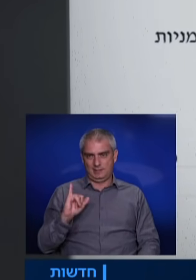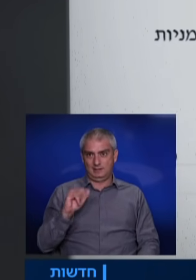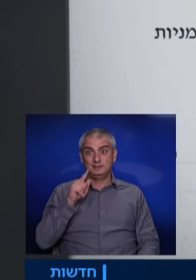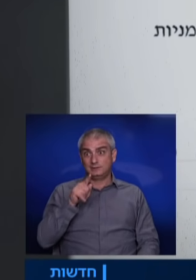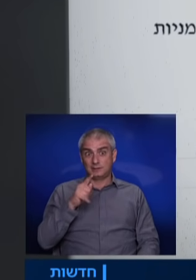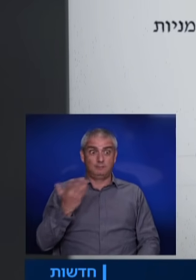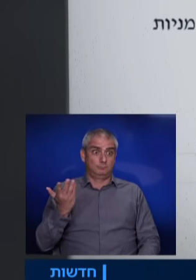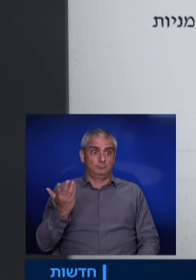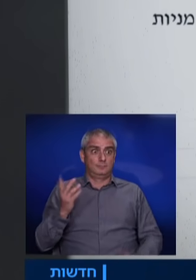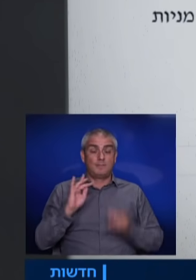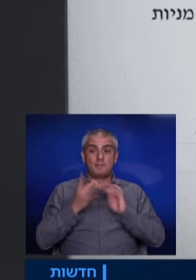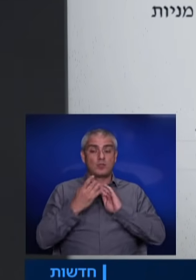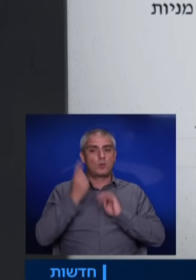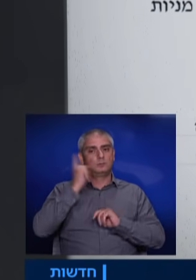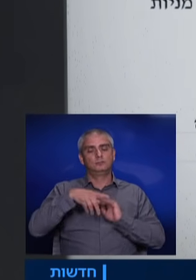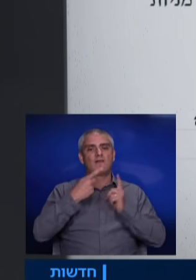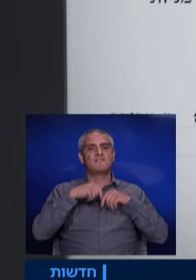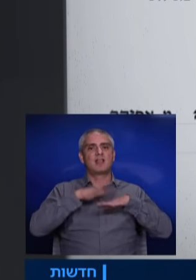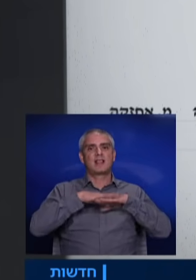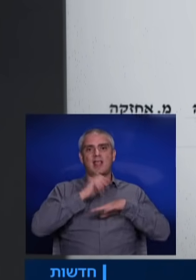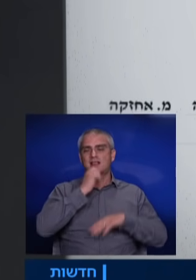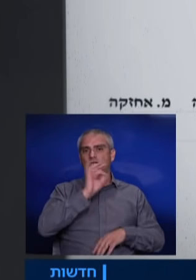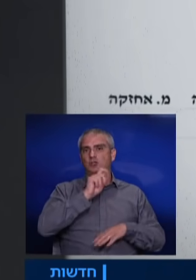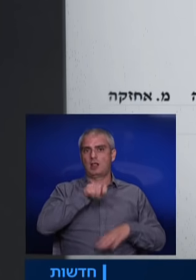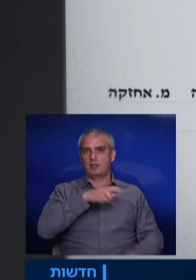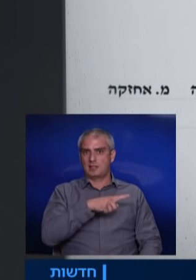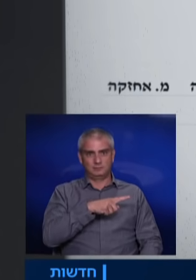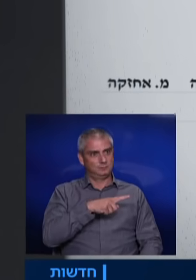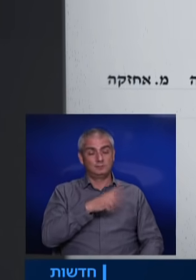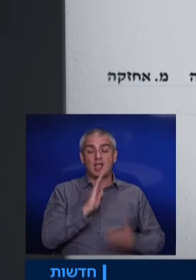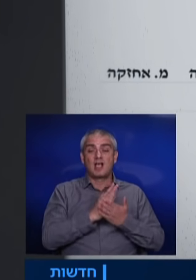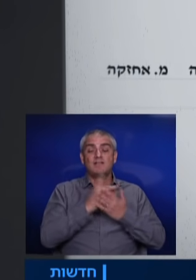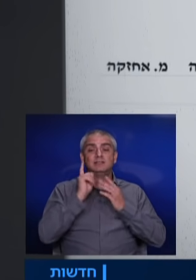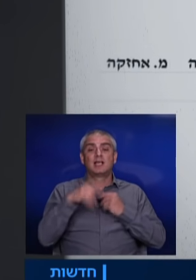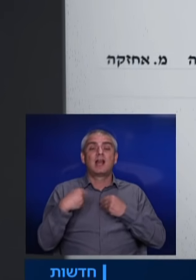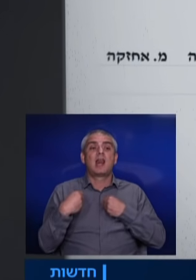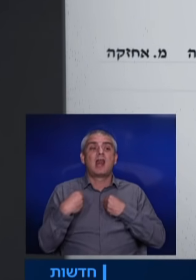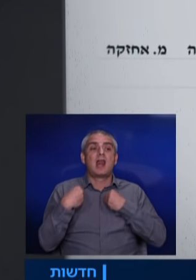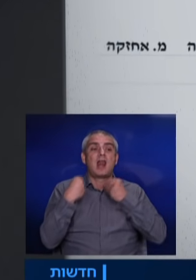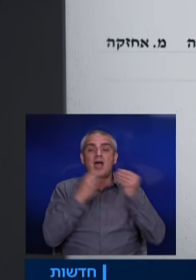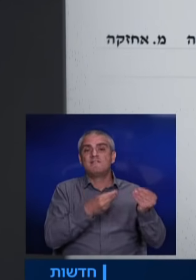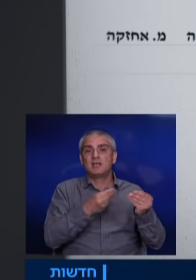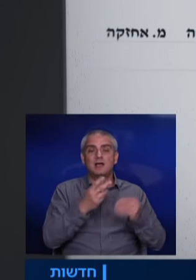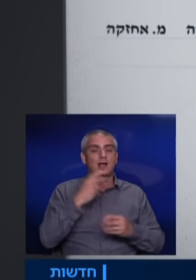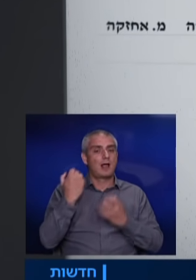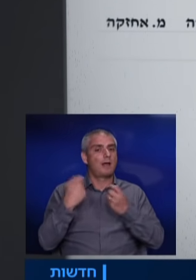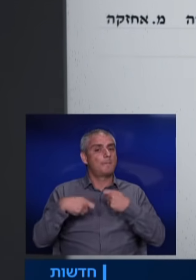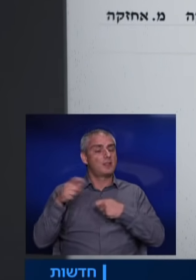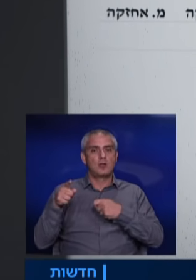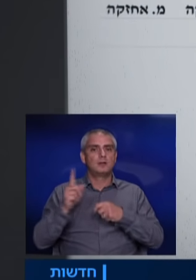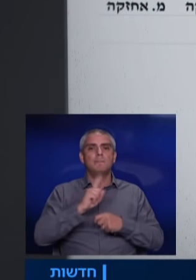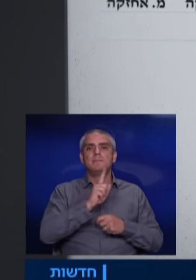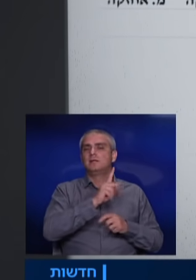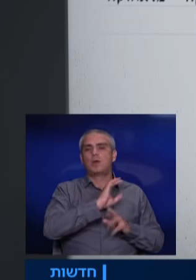לכאורה, בניגוד להנחיות ועדת האתיקה של הכנסת, שקבע כי על נבחר ציבור להעביר את החזקותיו למי